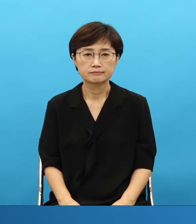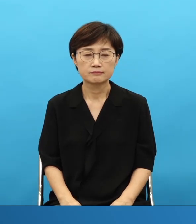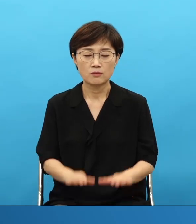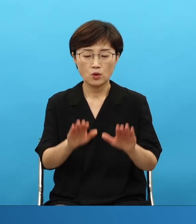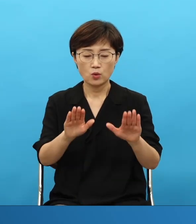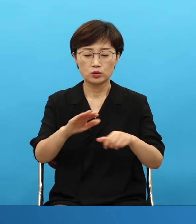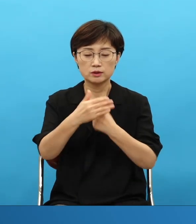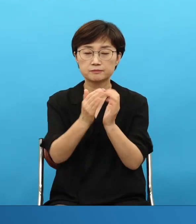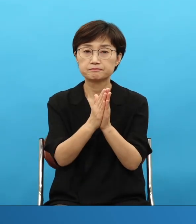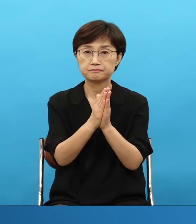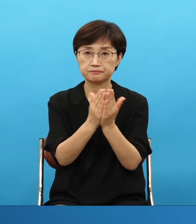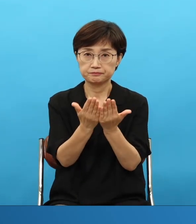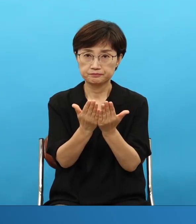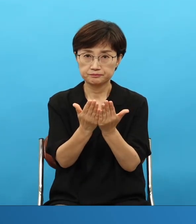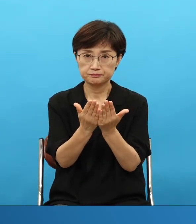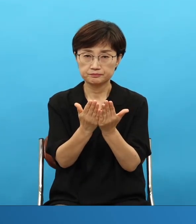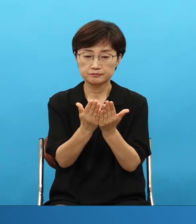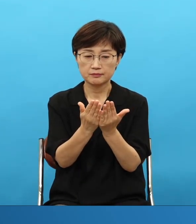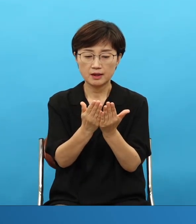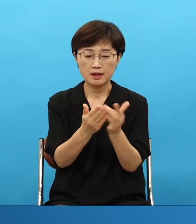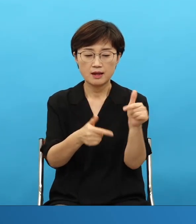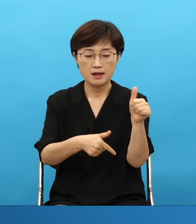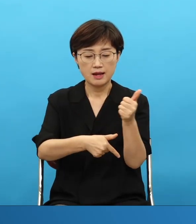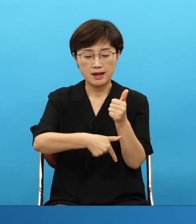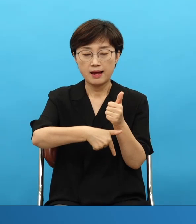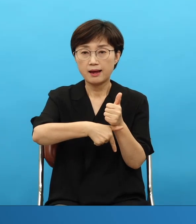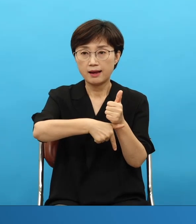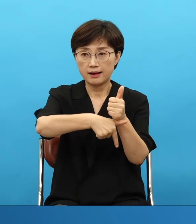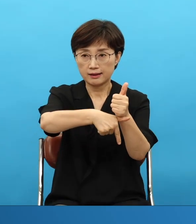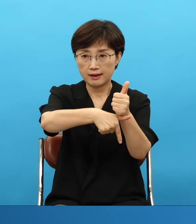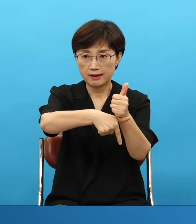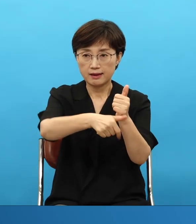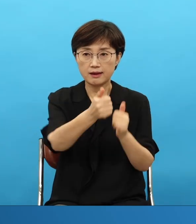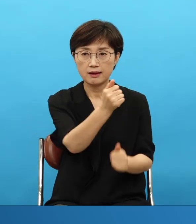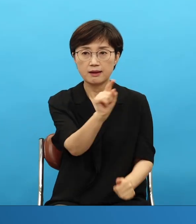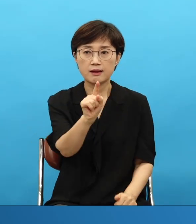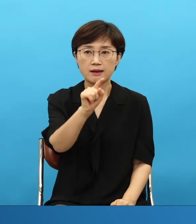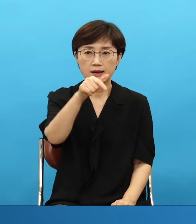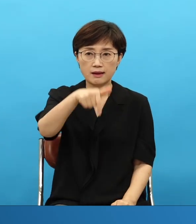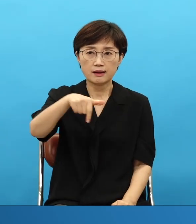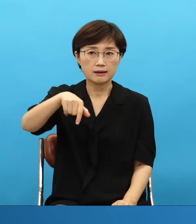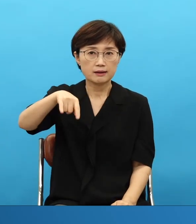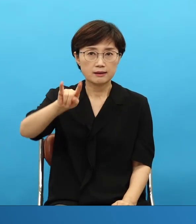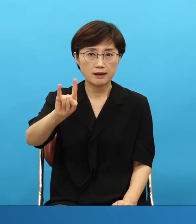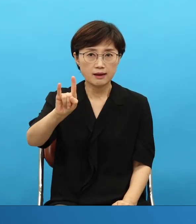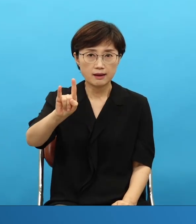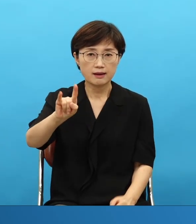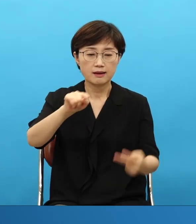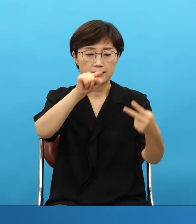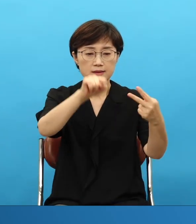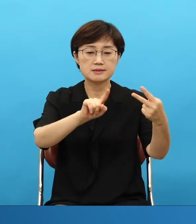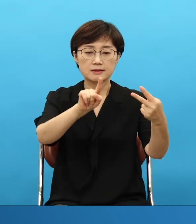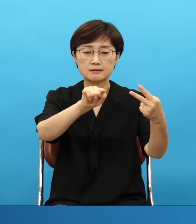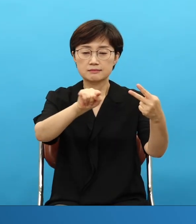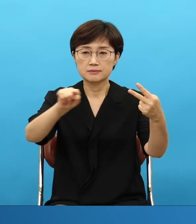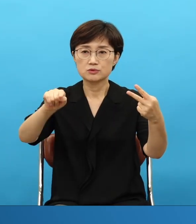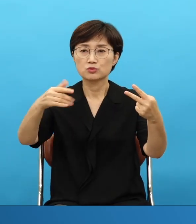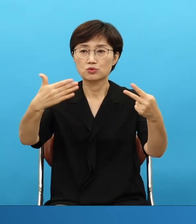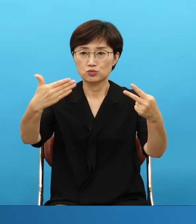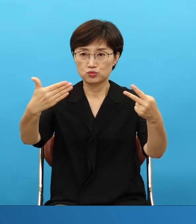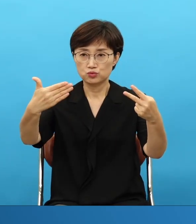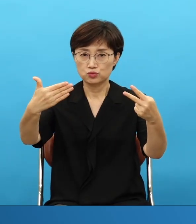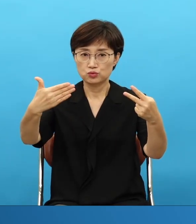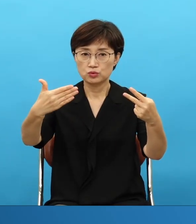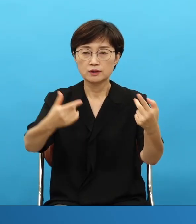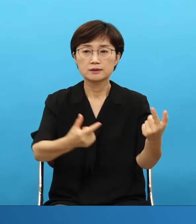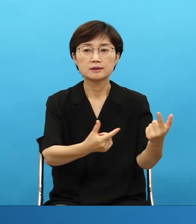성취될 하나님의 말씀은 학개서 2장 1절에서 9절 말씀을 다 함께 한 목소리로 하나님의 말씀을 봉독하겠습니다. The word